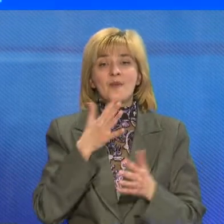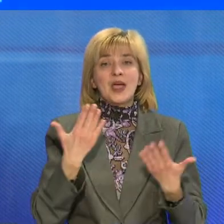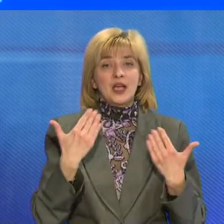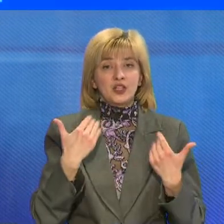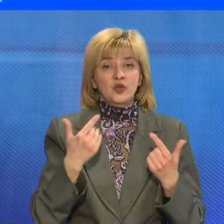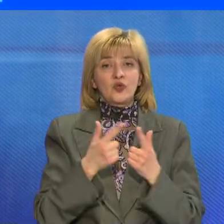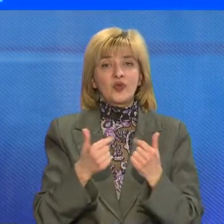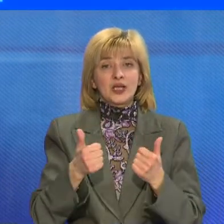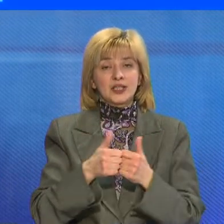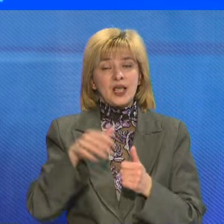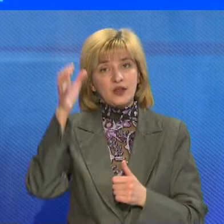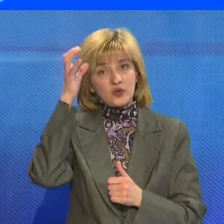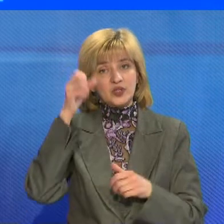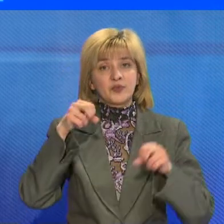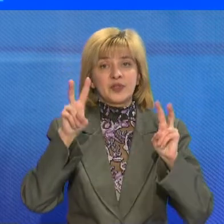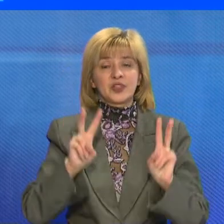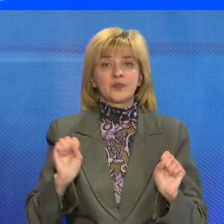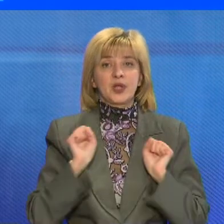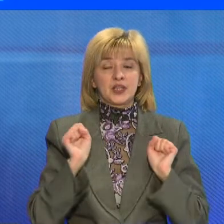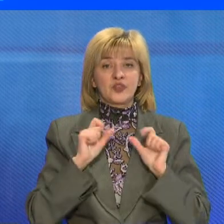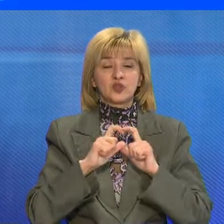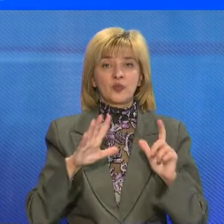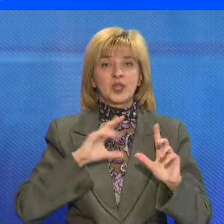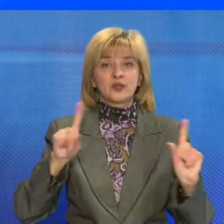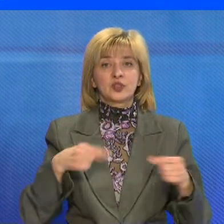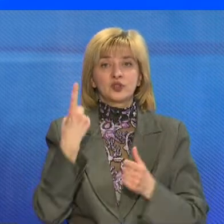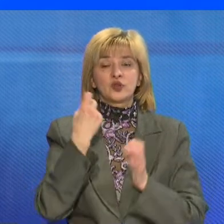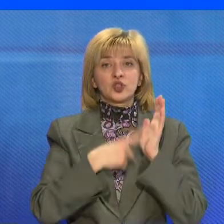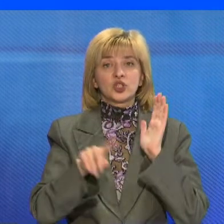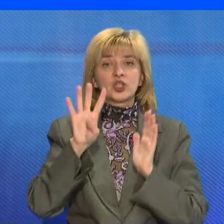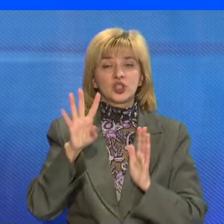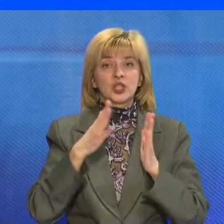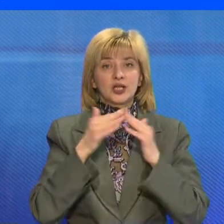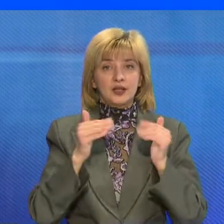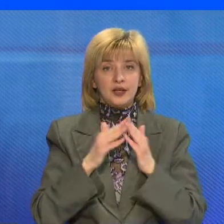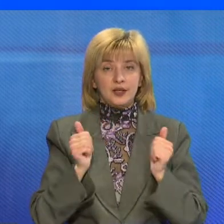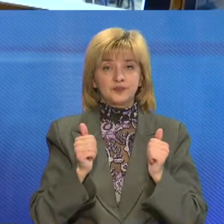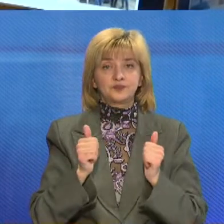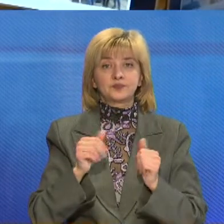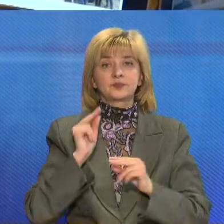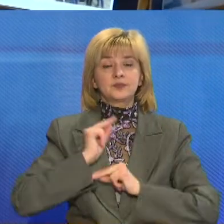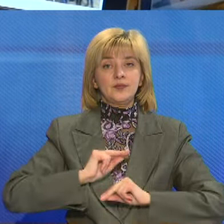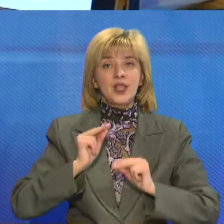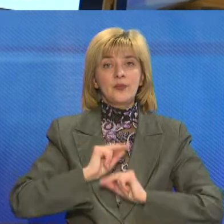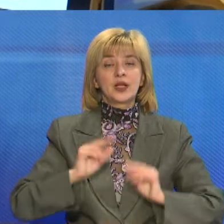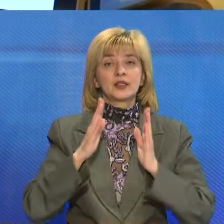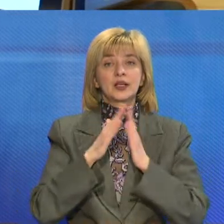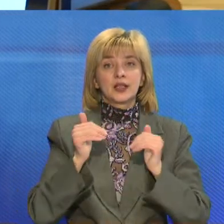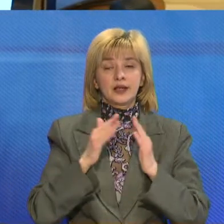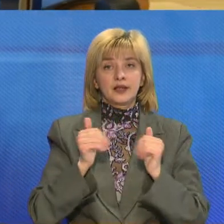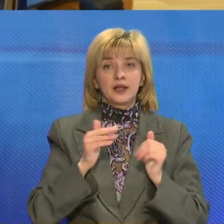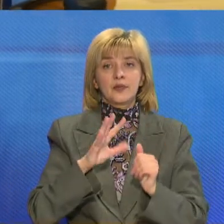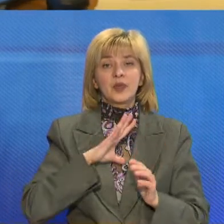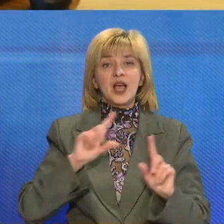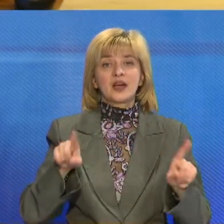и специализованных спортивных школ были организованы 164 такие лагеры. Праца оздоровленчих баз в области была